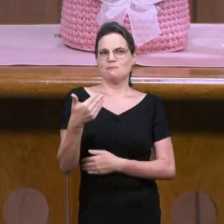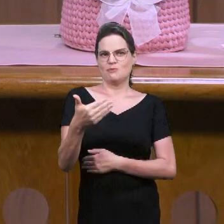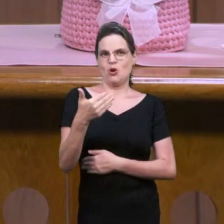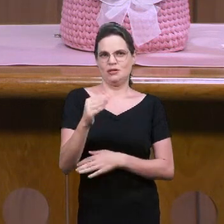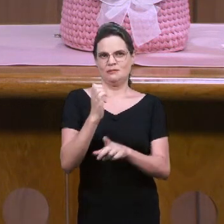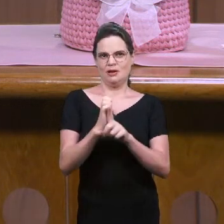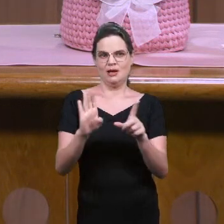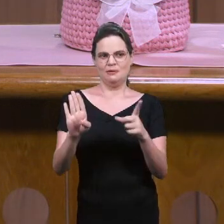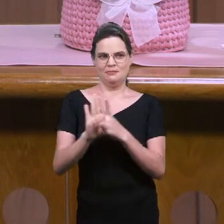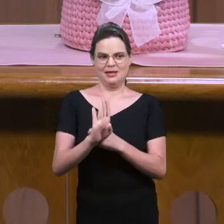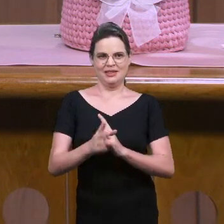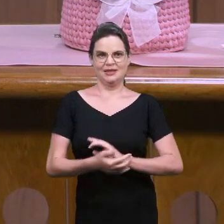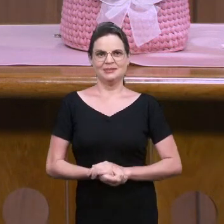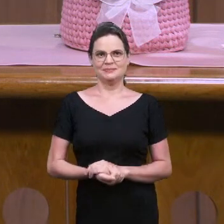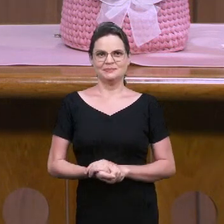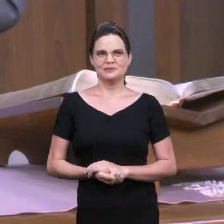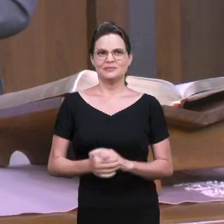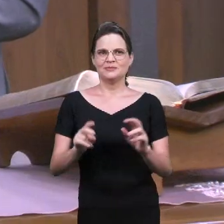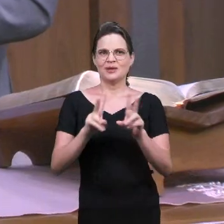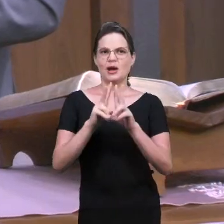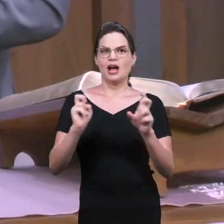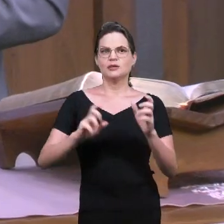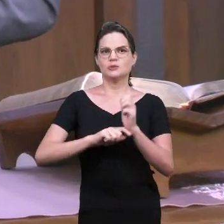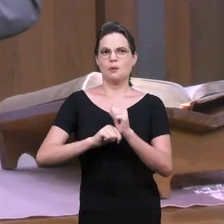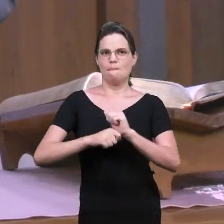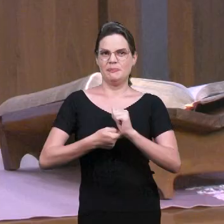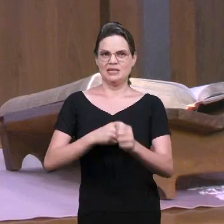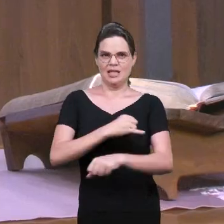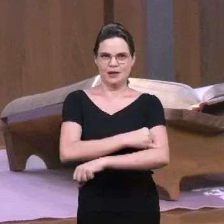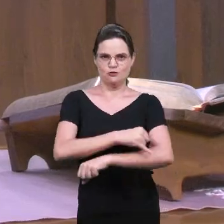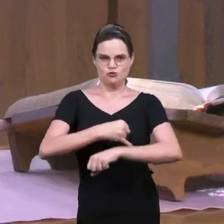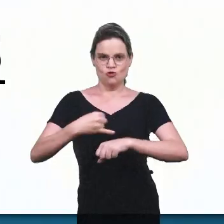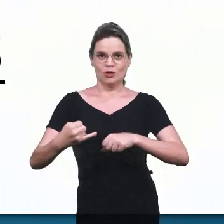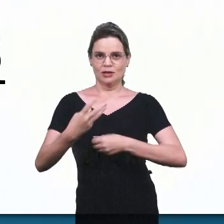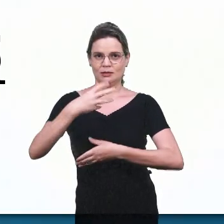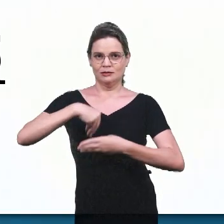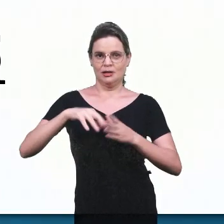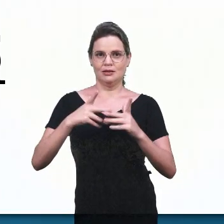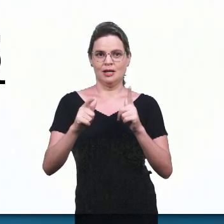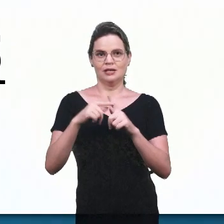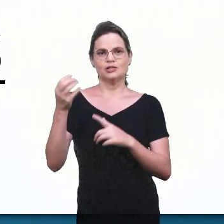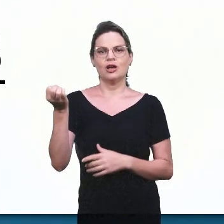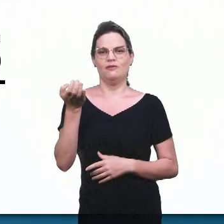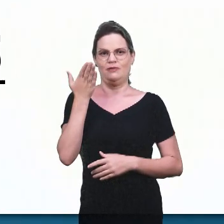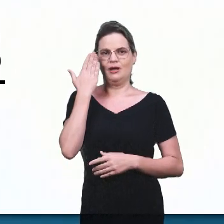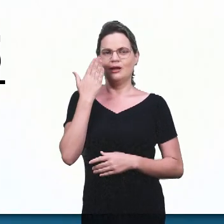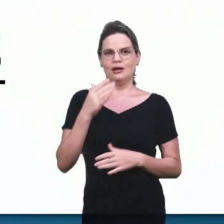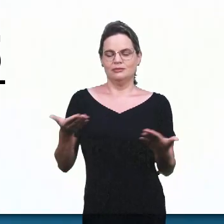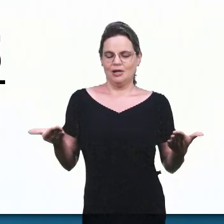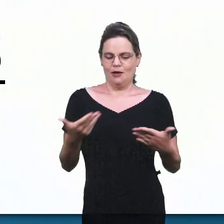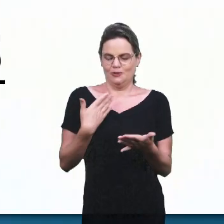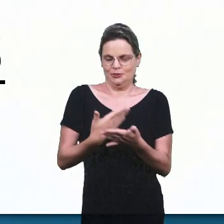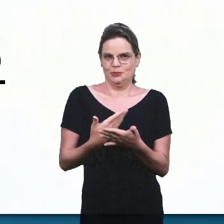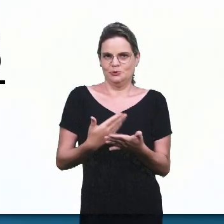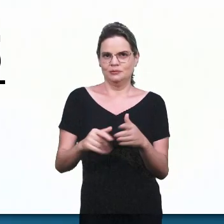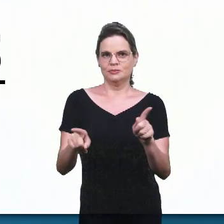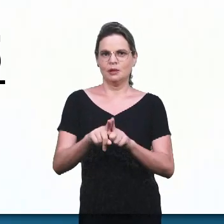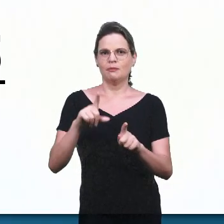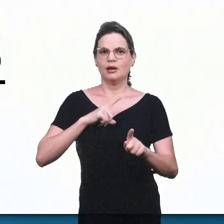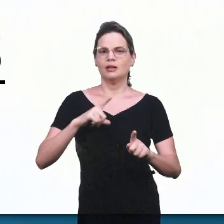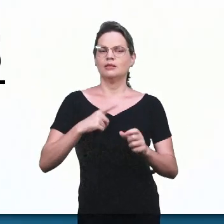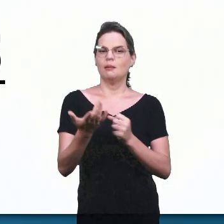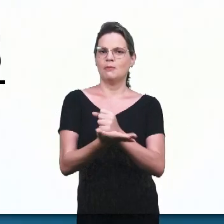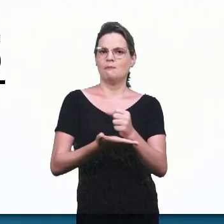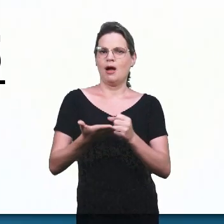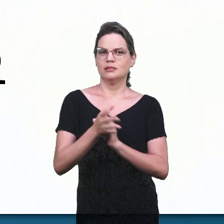biblique dominicale. Le sujet, c'est les mystères du Jourdain révélés à l'Église dans ce que nous faisons. Et nous avons comme